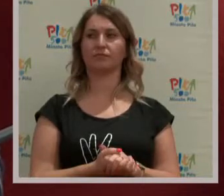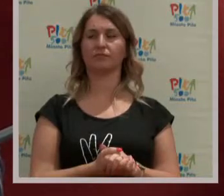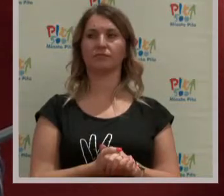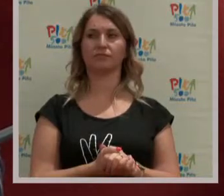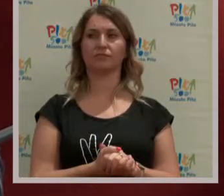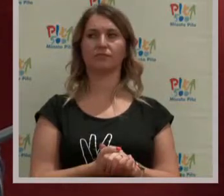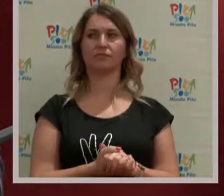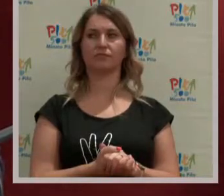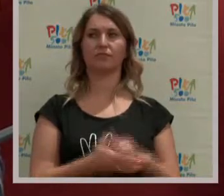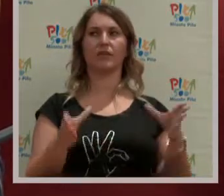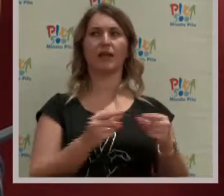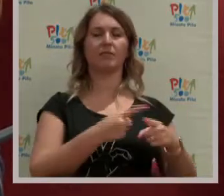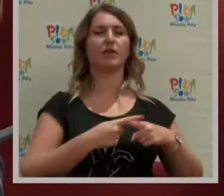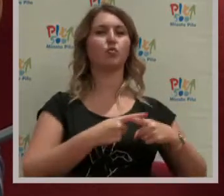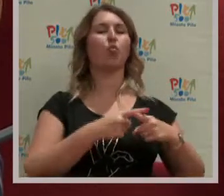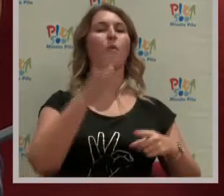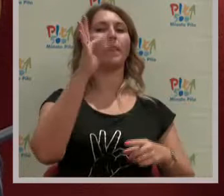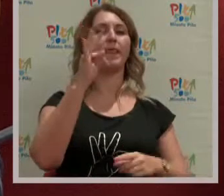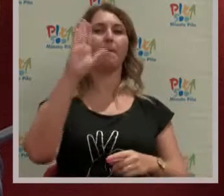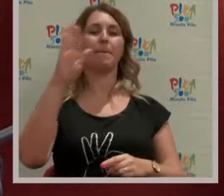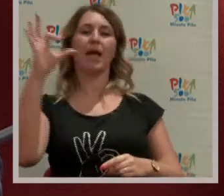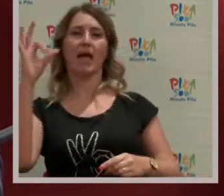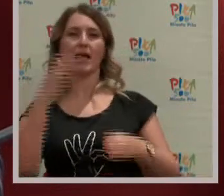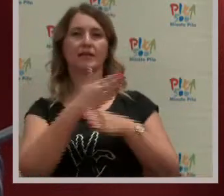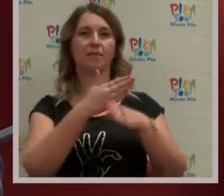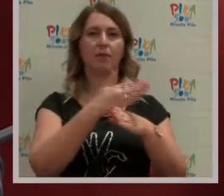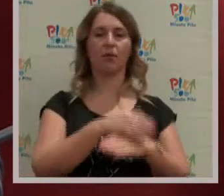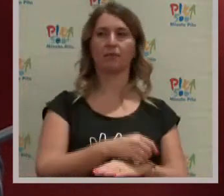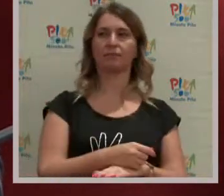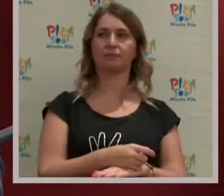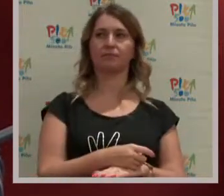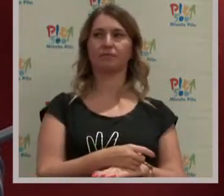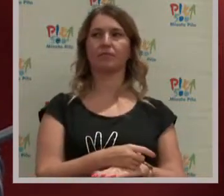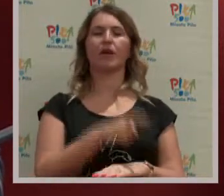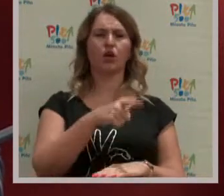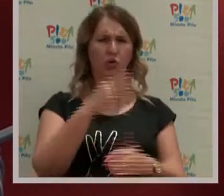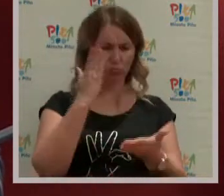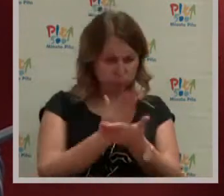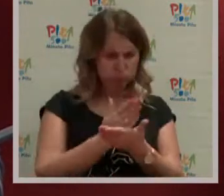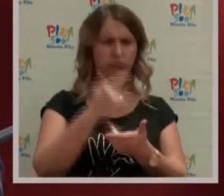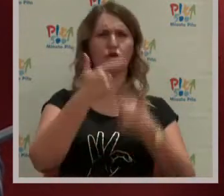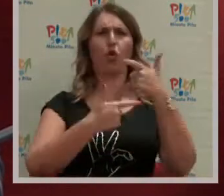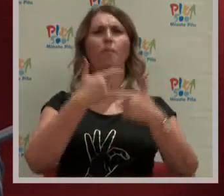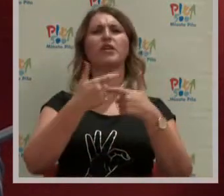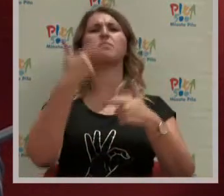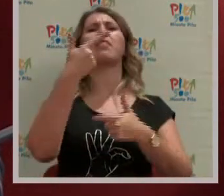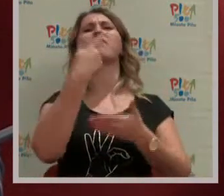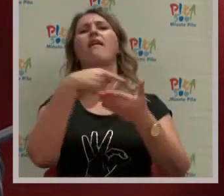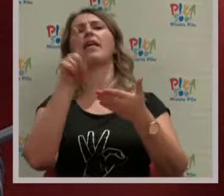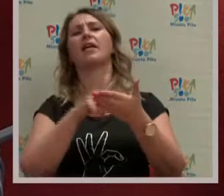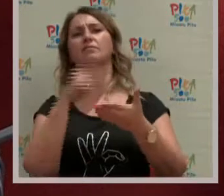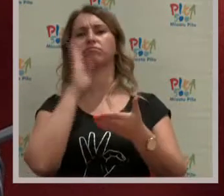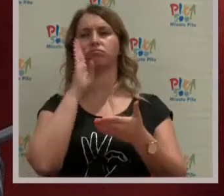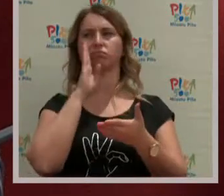z naszą spółką miejską TBS ten montaż finansowy realizowaliśmy już dwukrotnie przy realizacji